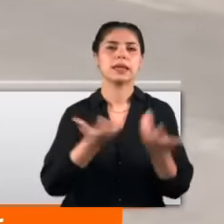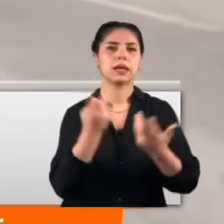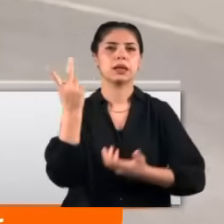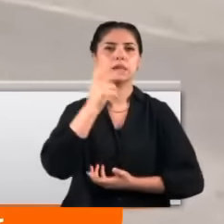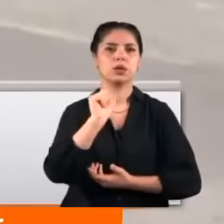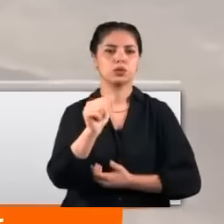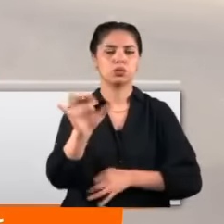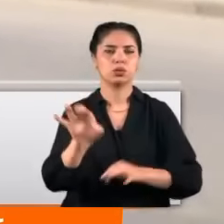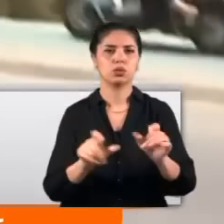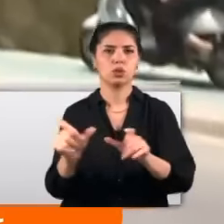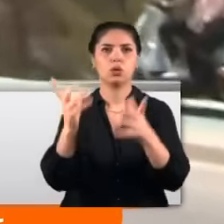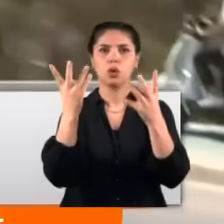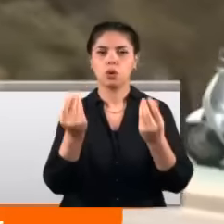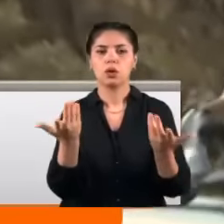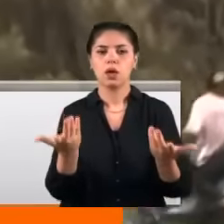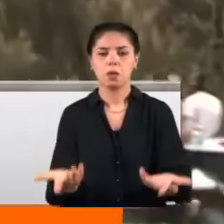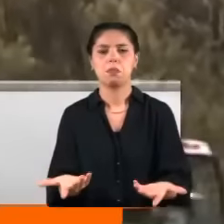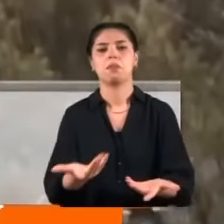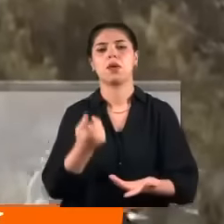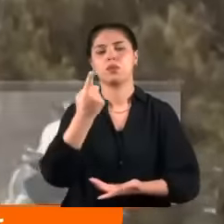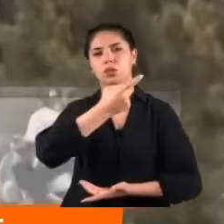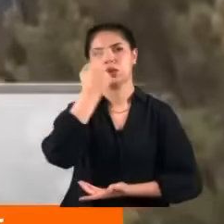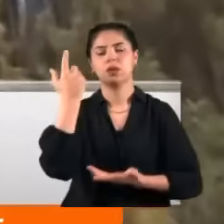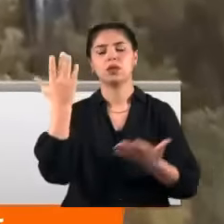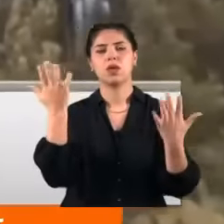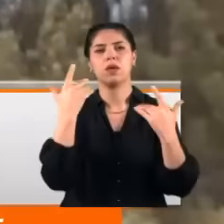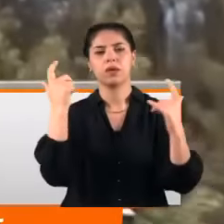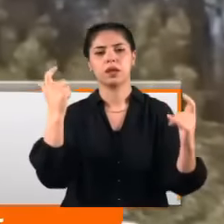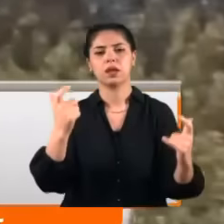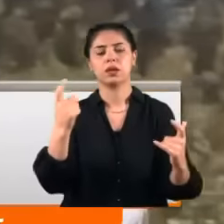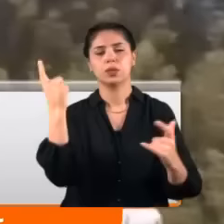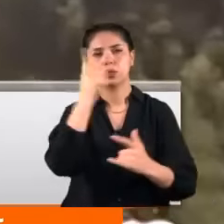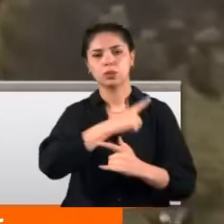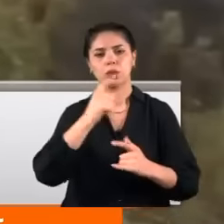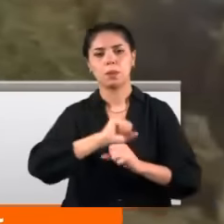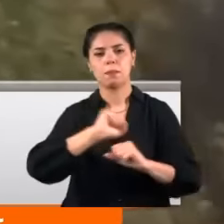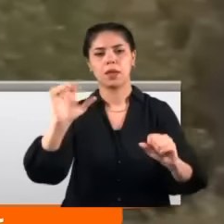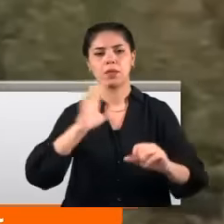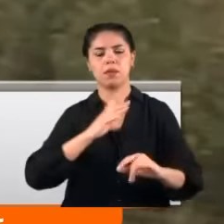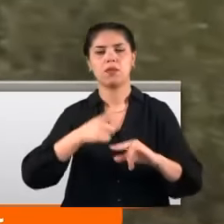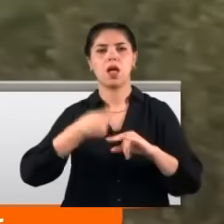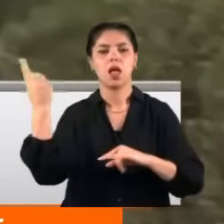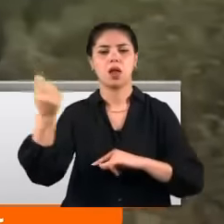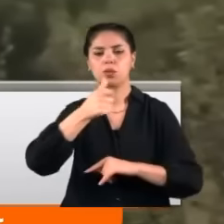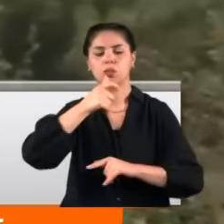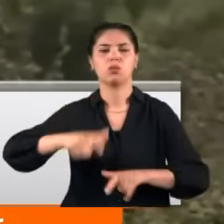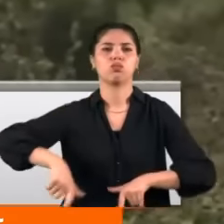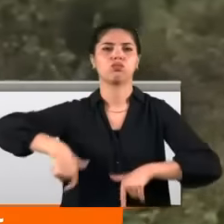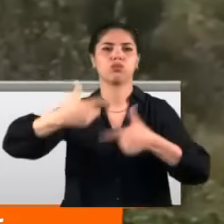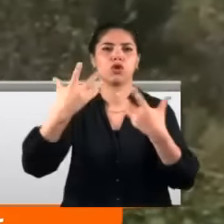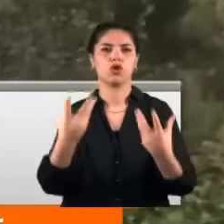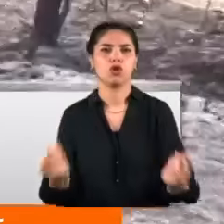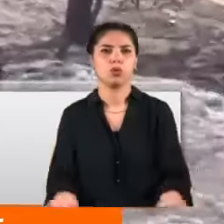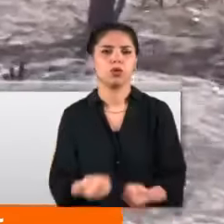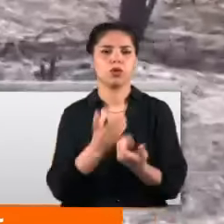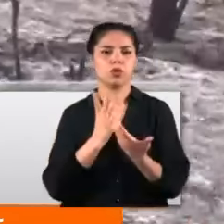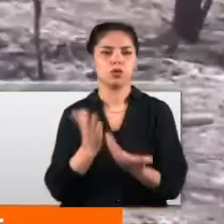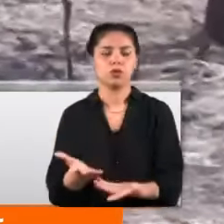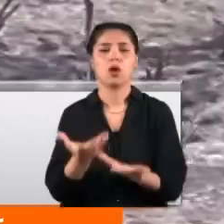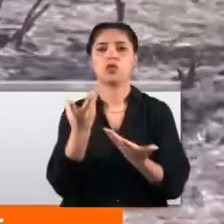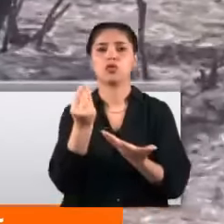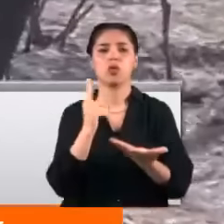havanın etkisiyle patlamalar oluyor. İşte patlamalar olduğu noktalara helikopterler bambilerinden boşalttıkları suyla söndürmeye çalışıyorlar.